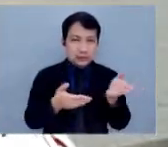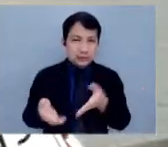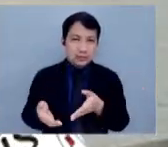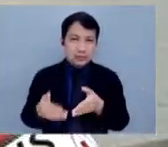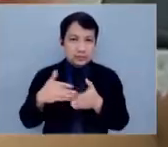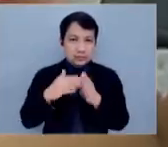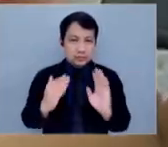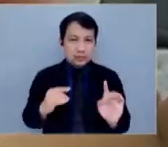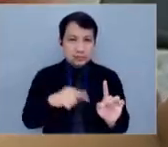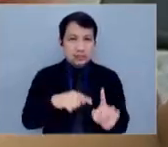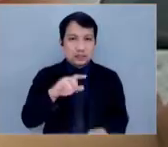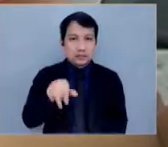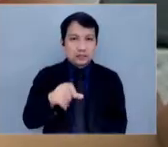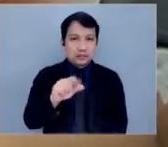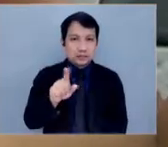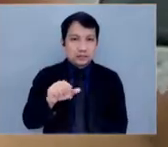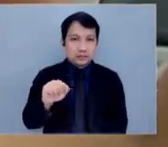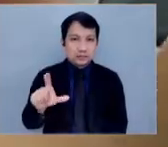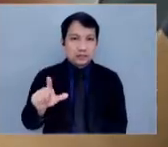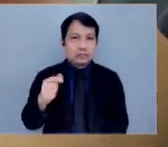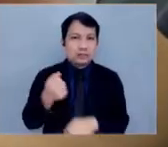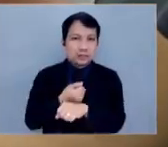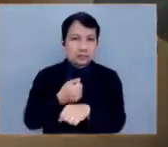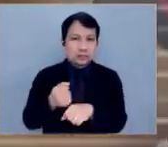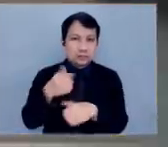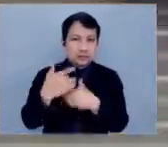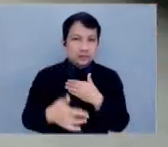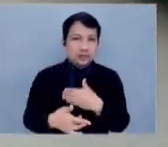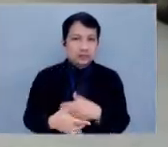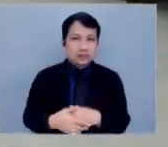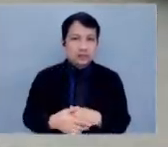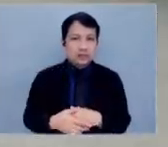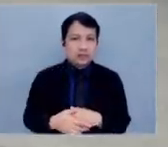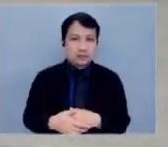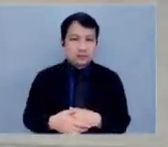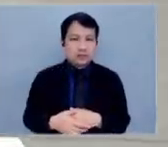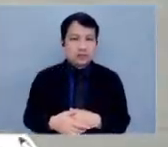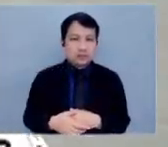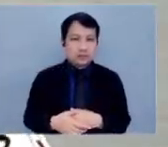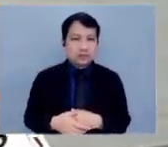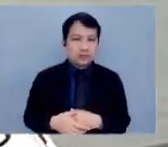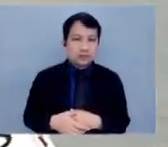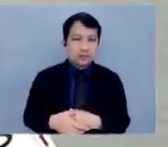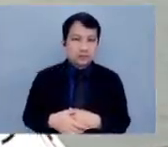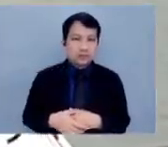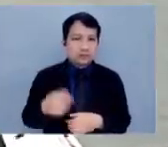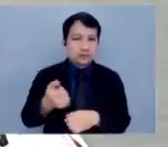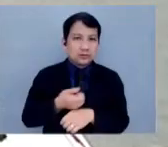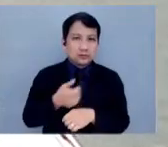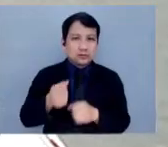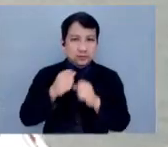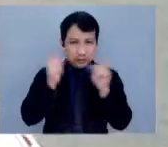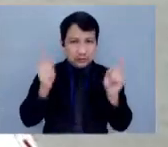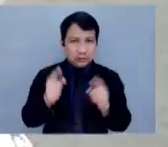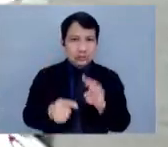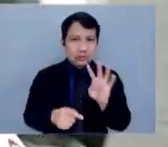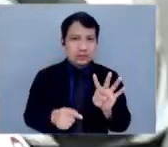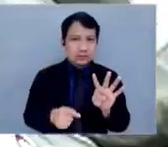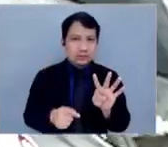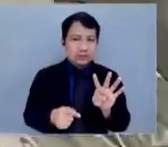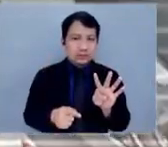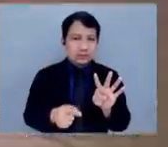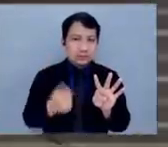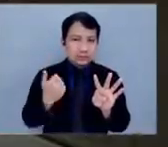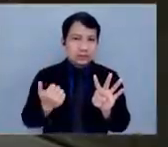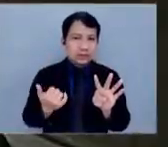si Jaisel, aminadong hirap sa mas maagang pasok. Meron po gumising ng 4 po kasi ako nagigising na ngayon, dati po